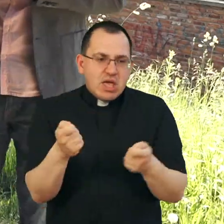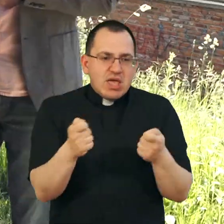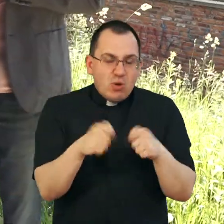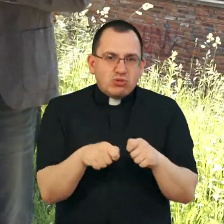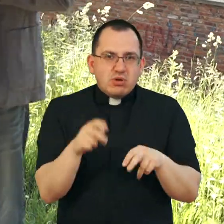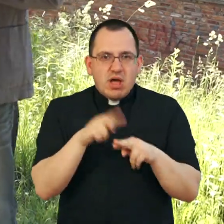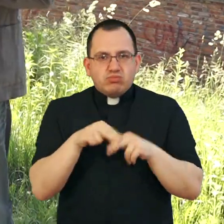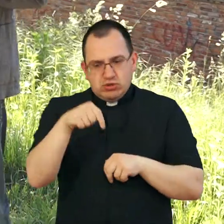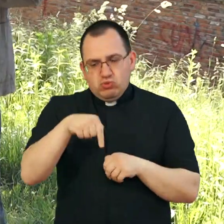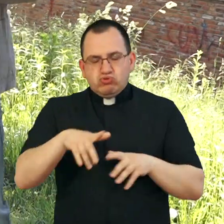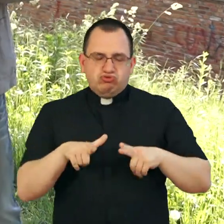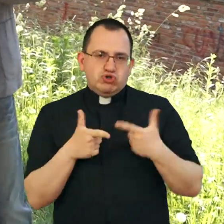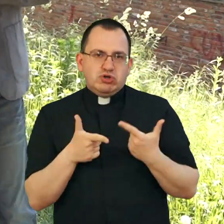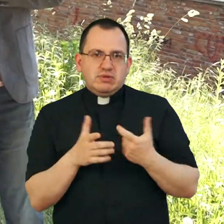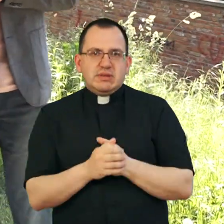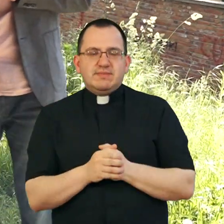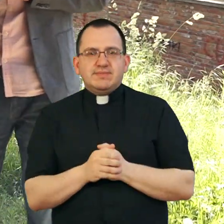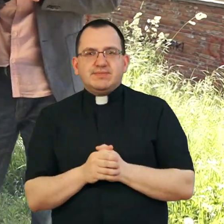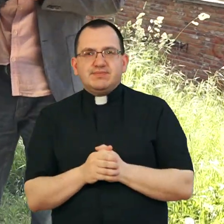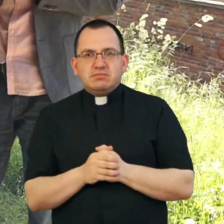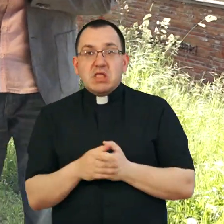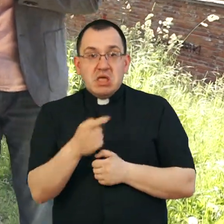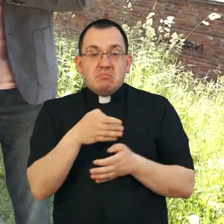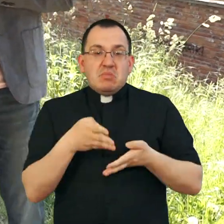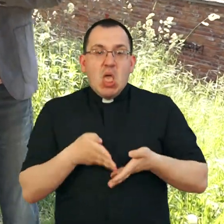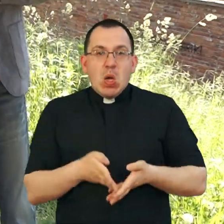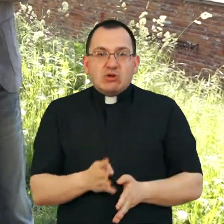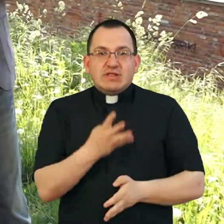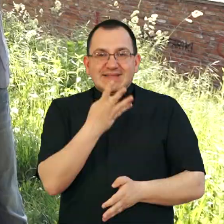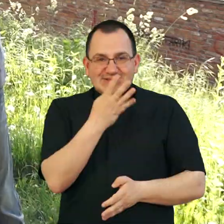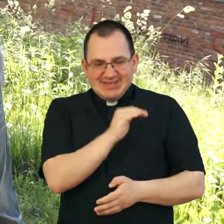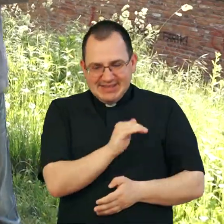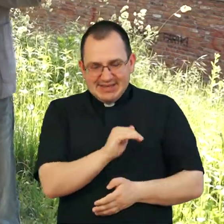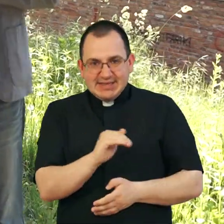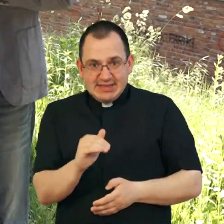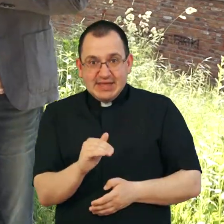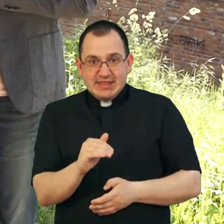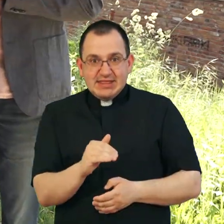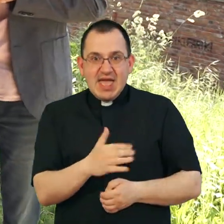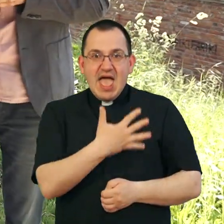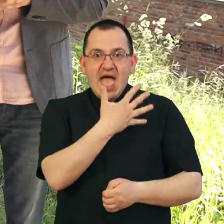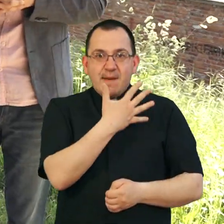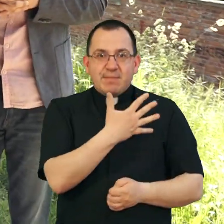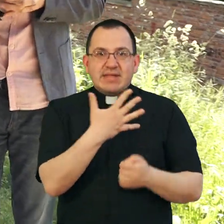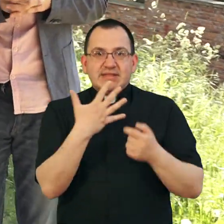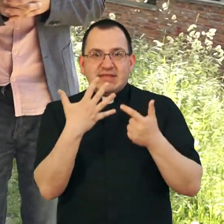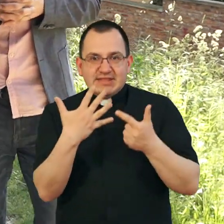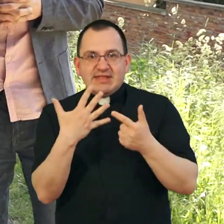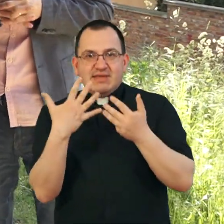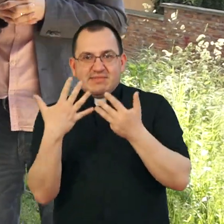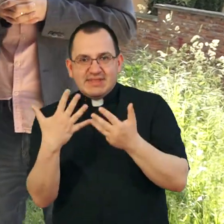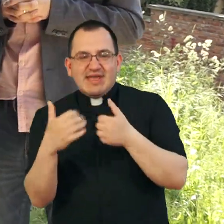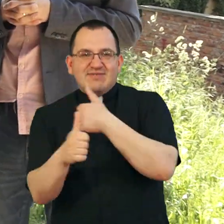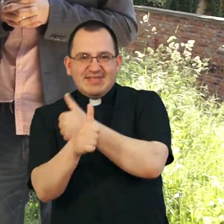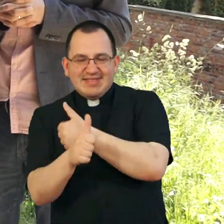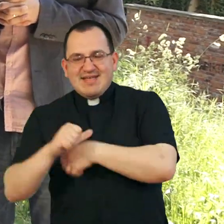imali. Tu smo došli, evo, rodili četvero djece, 5, 7, 9, 11 godina.